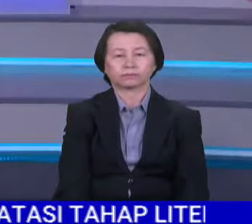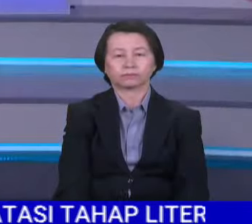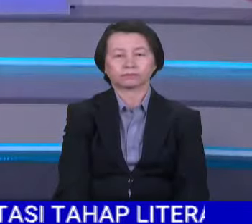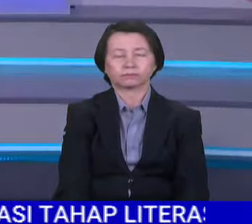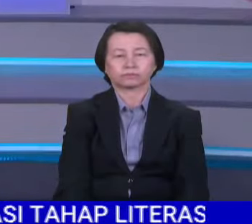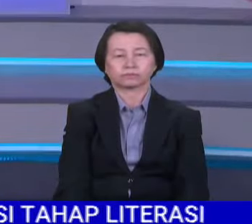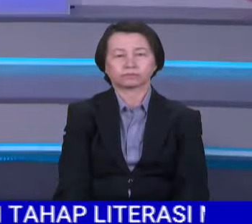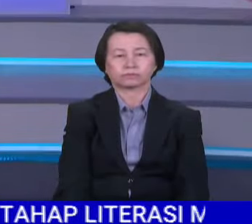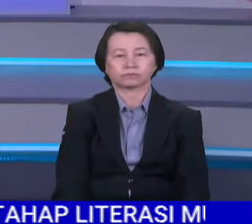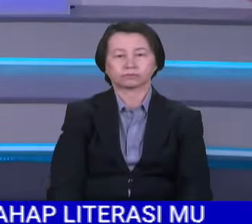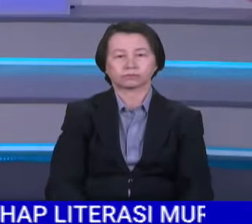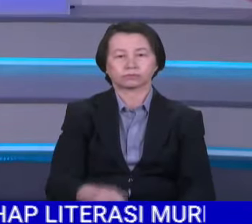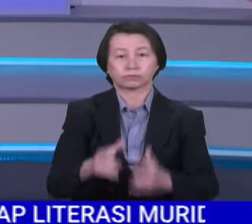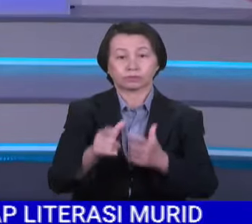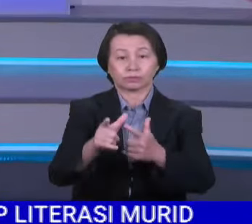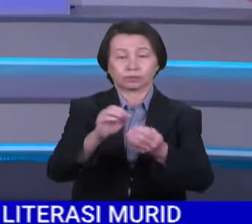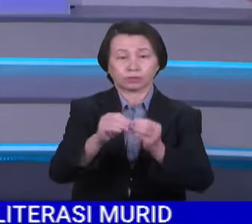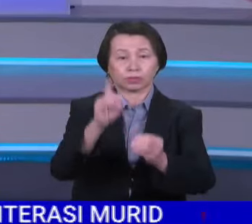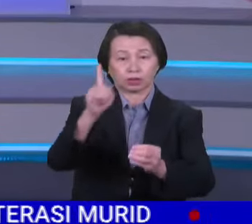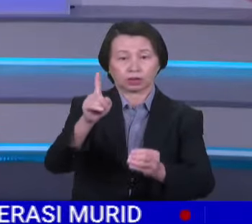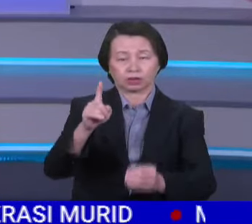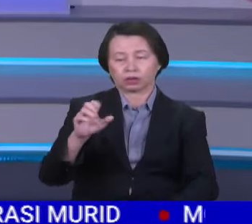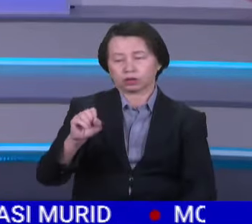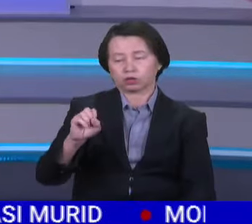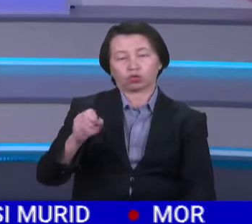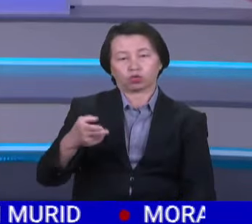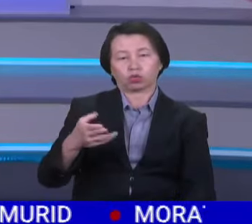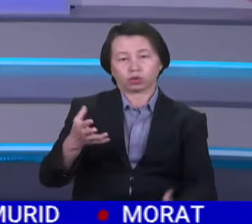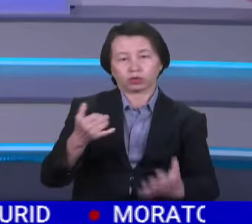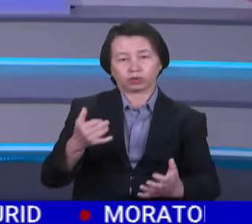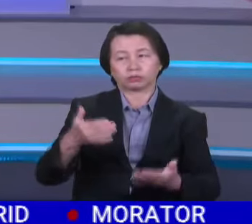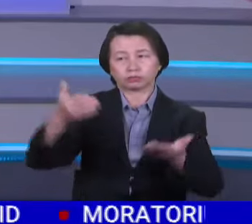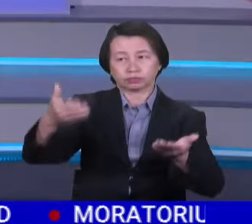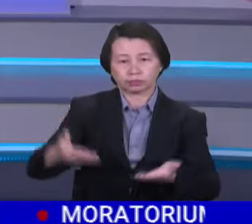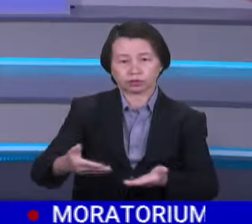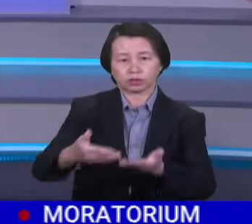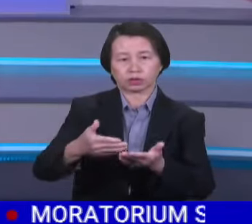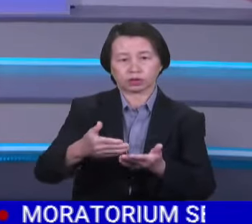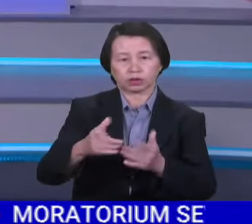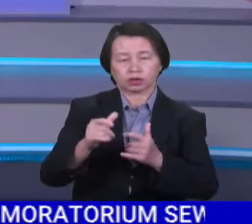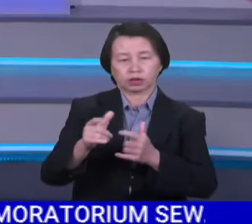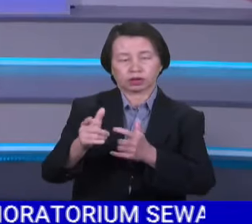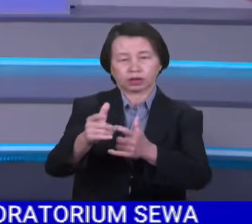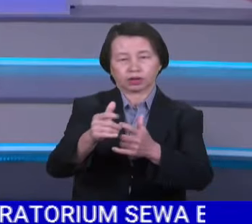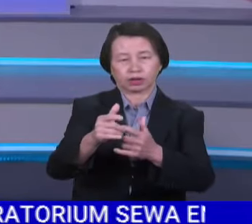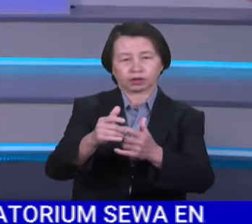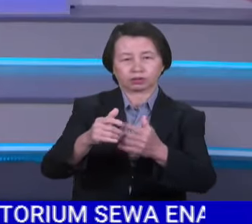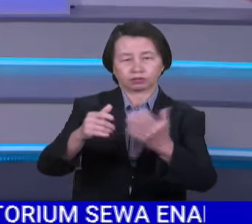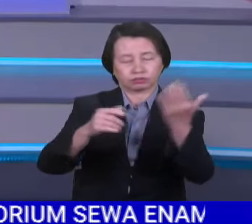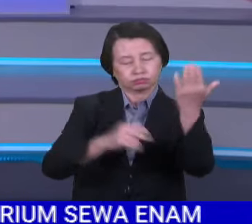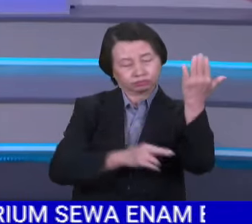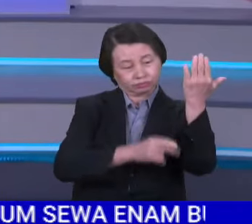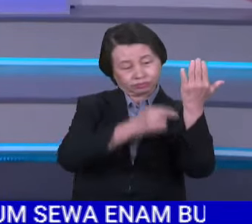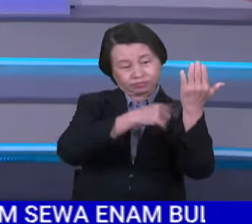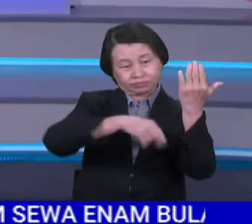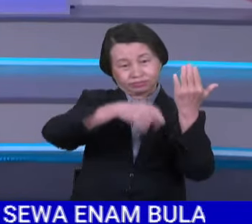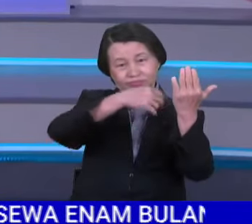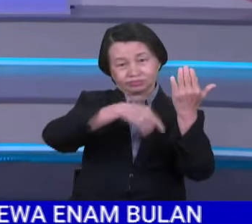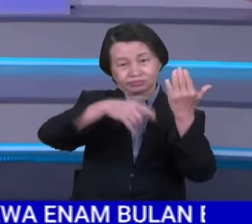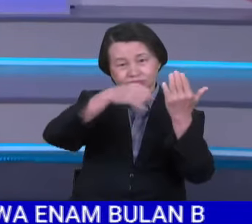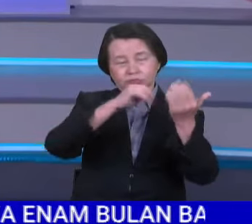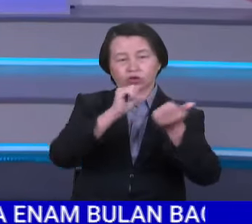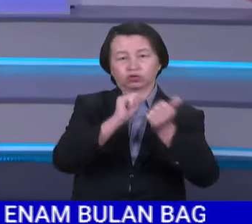Hai lari benaran nomor satu Junior switching berhasrat untuk memperkenalkan acara larian menara pada sukan